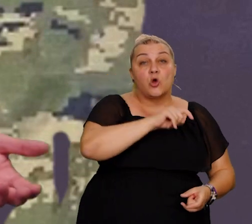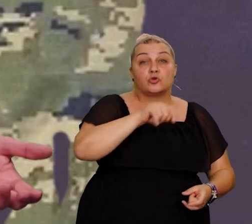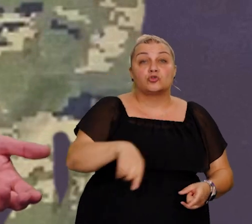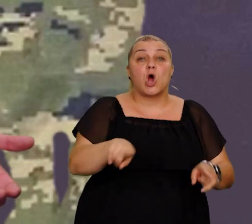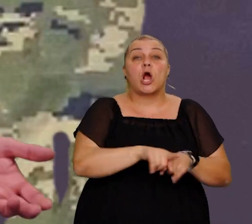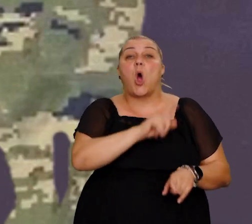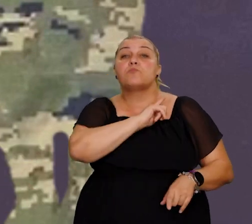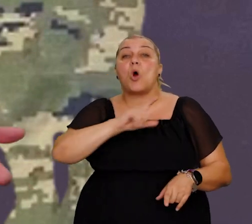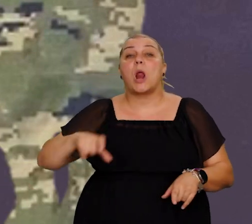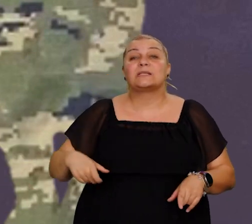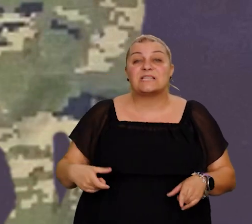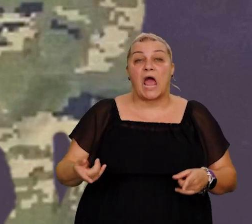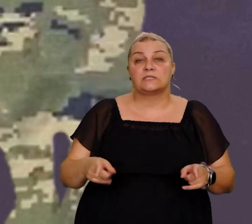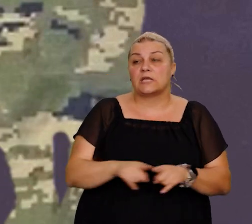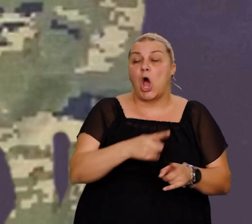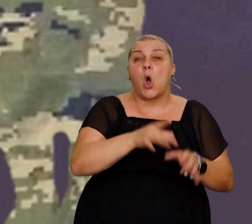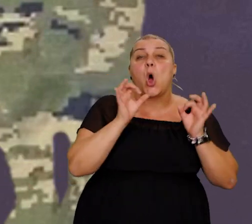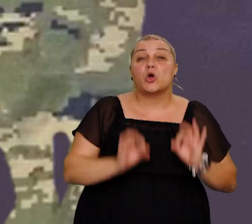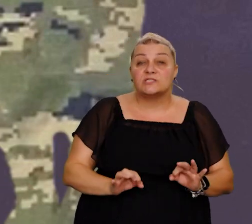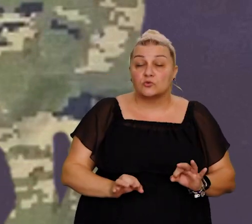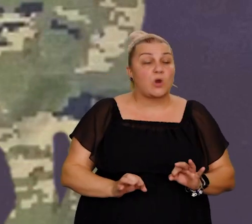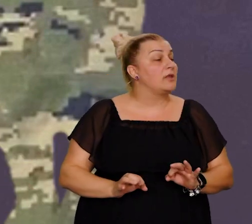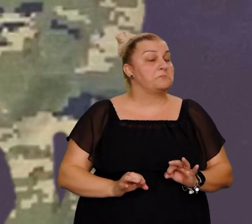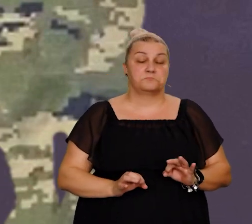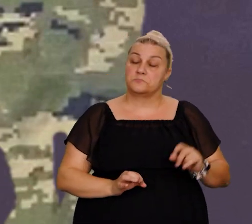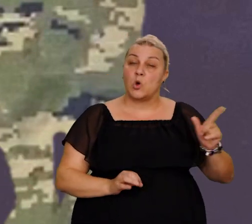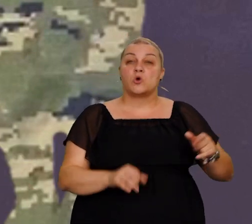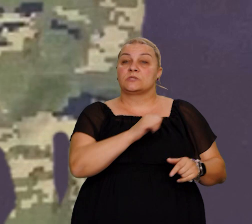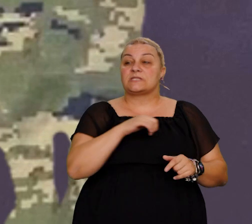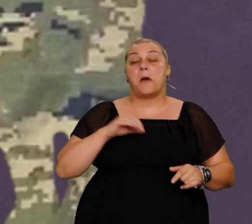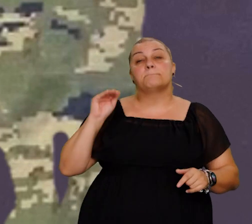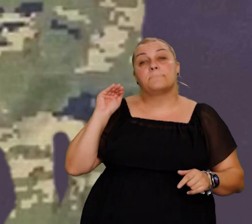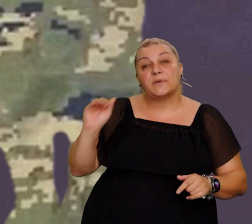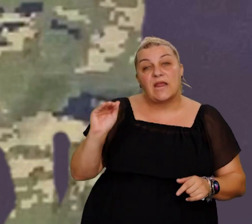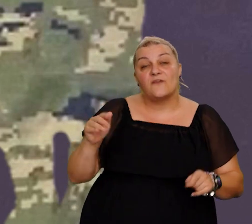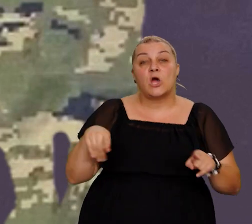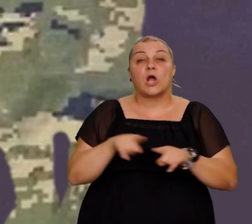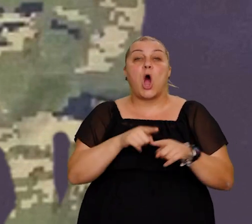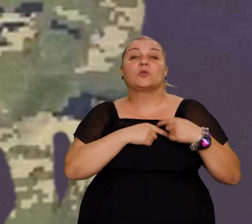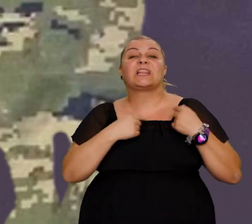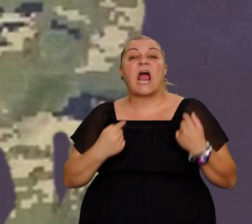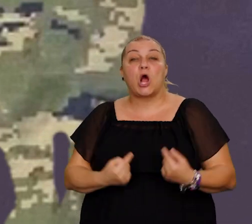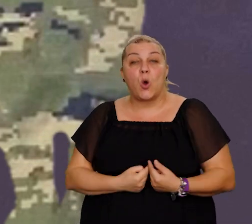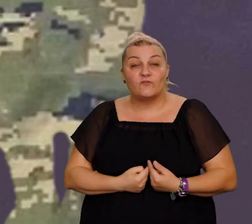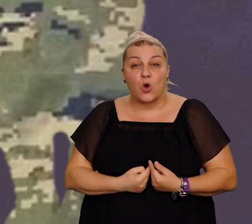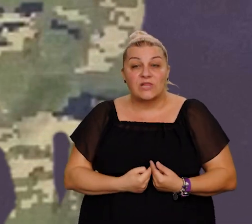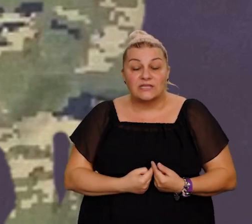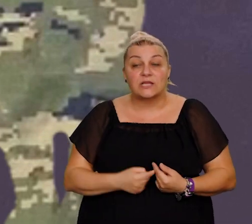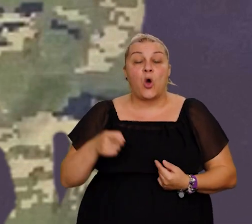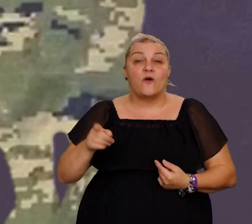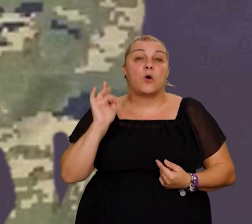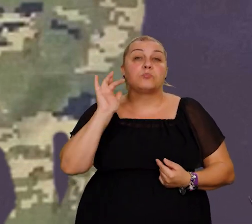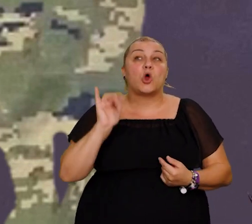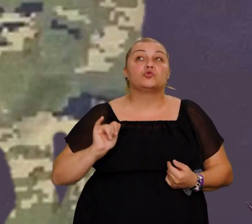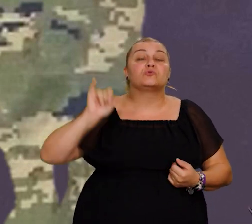kao policajac u neko osiguranje i nešto. Ne, on se je prijavio isto tako kao kao dragovoljac u postrojbu